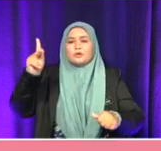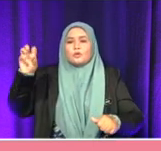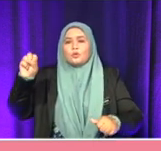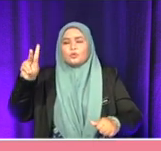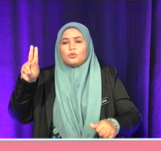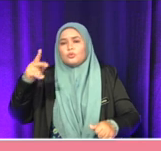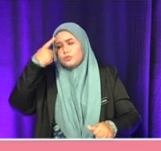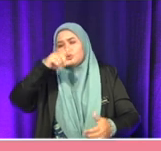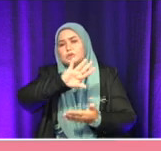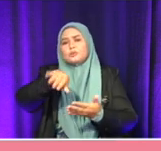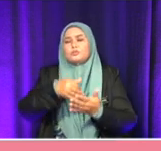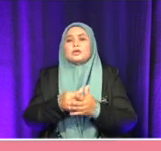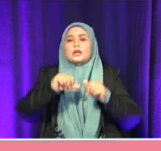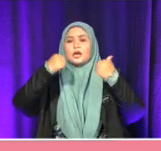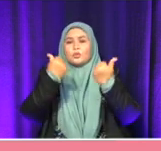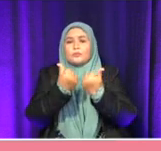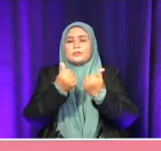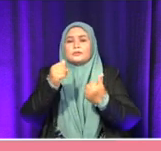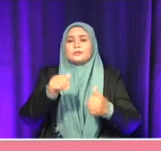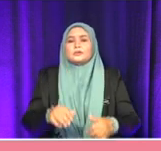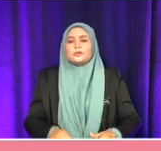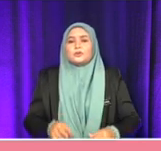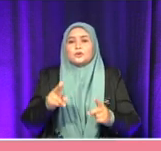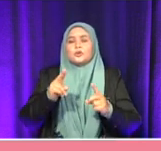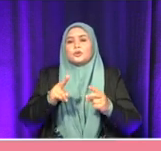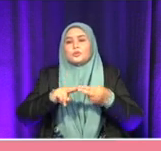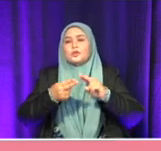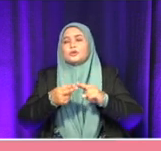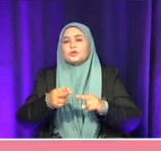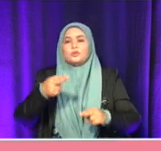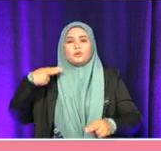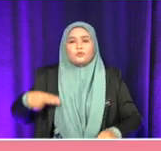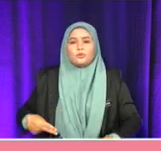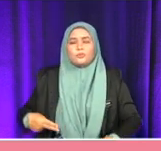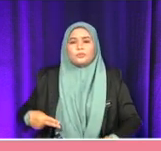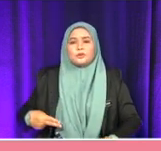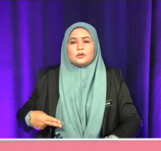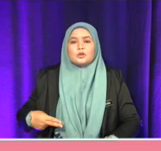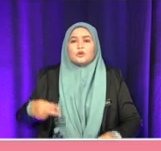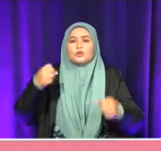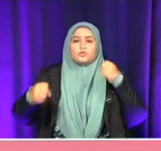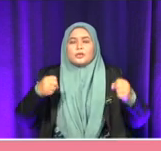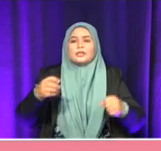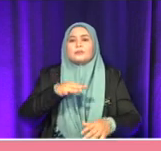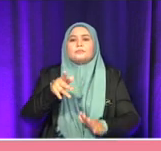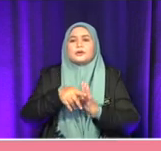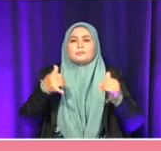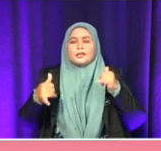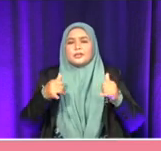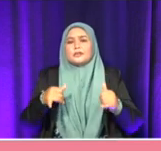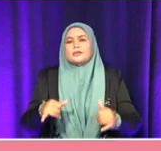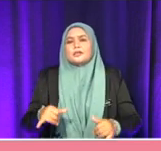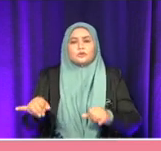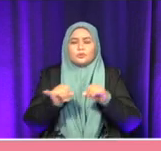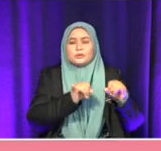untuk semua kaum seperti yang ada pada hari ini yaitu unit uniform suka dan permainan dan juga